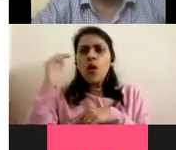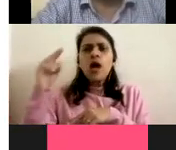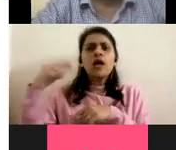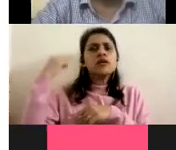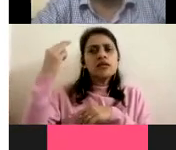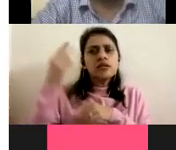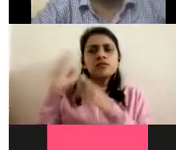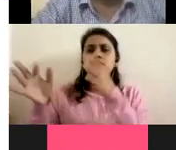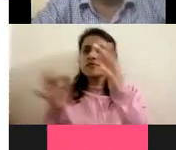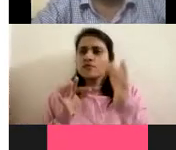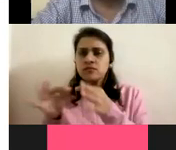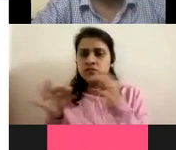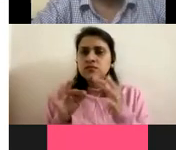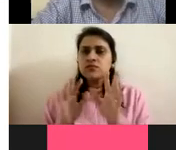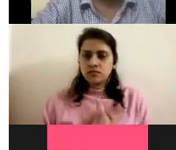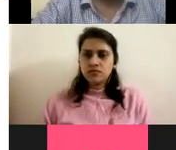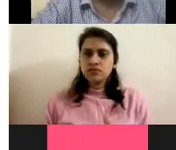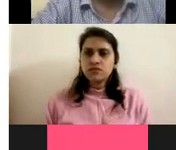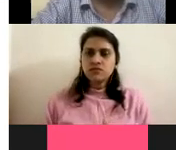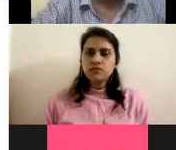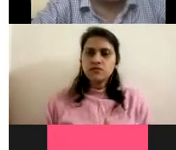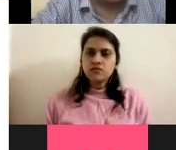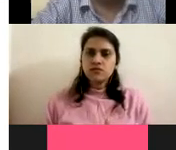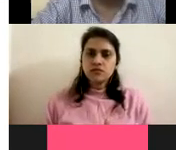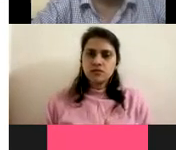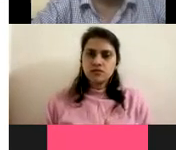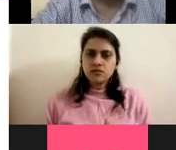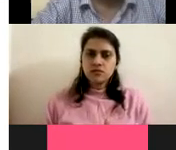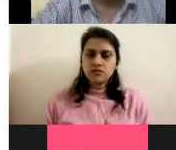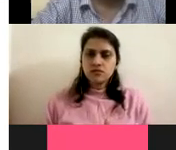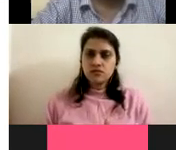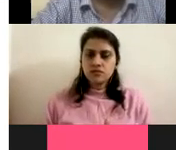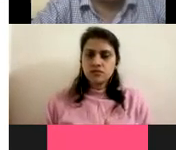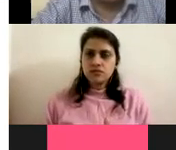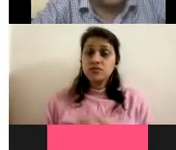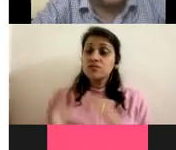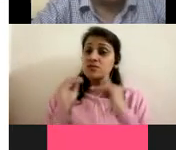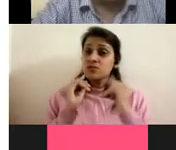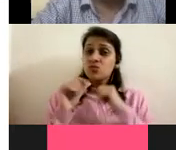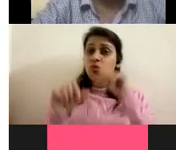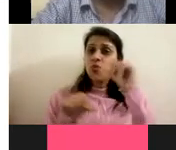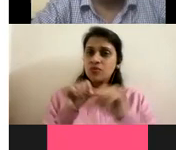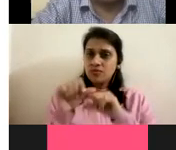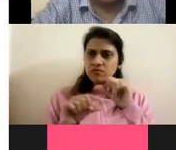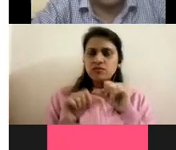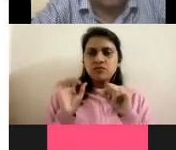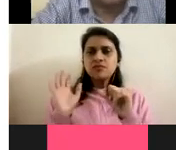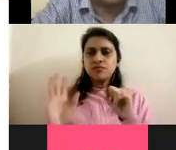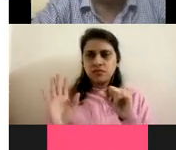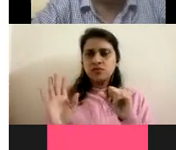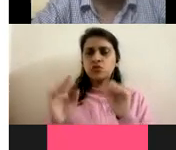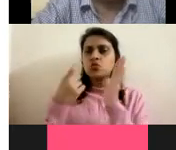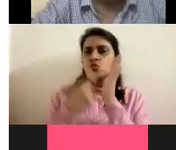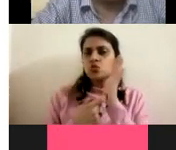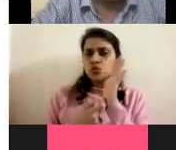हैव टू यूज सम अदर मेथड्स टू सिक्योर द वेरासिटी ऑफ द इंटरव्यू प्रोसेस बट यू हैव फॉर दैट